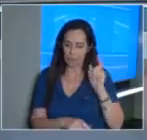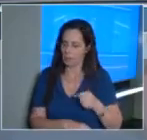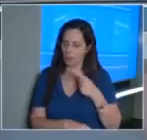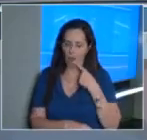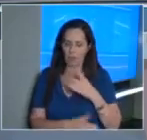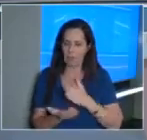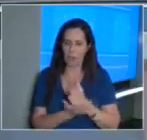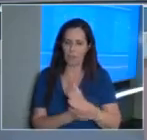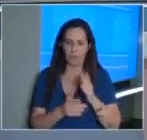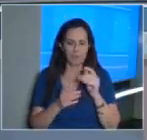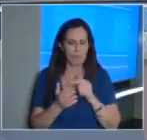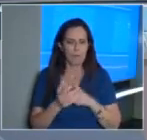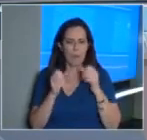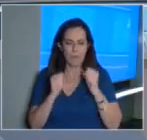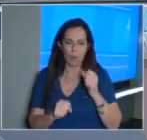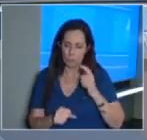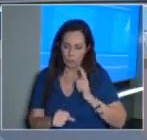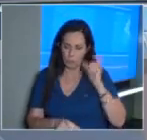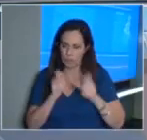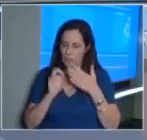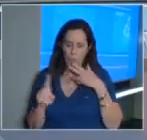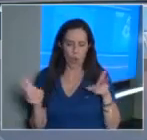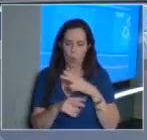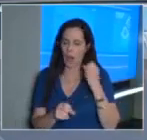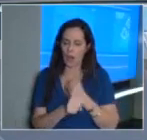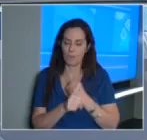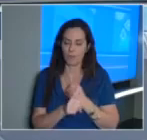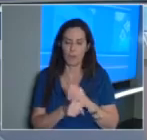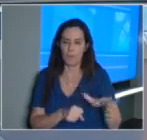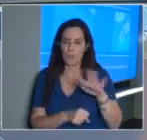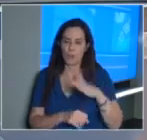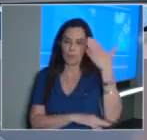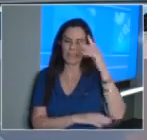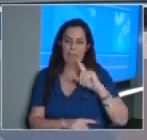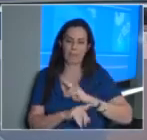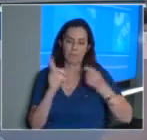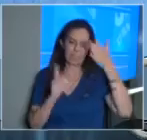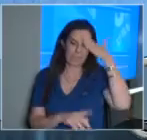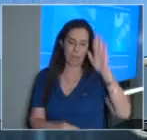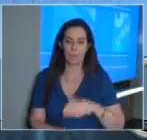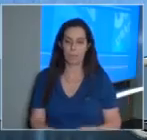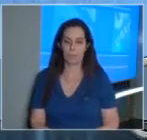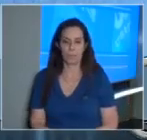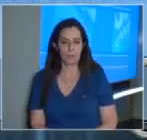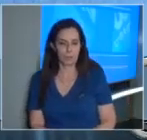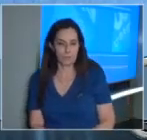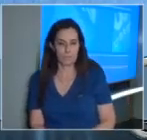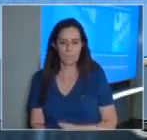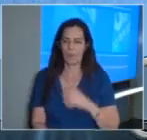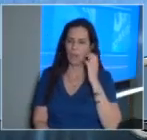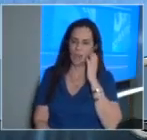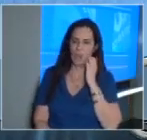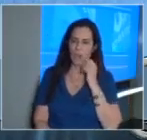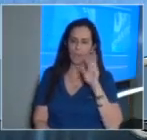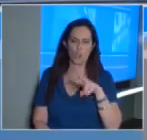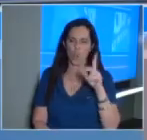צריך להגיד את האמת, ברמת הביטחון האזרחי, ישראל לא יכולה לפעול בשטח של מדינה זרה. פרופסור שטיינברג, לסיום. יש כאן